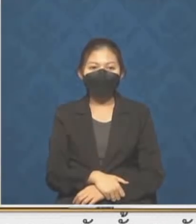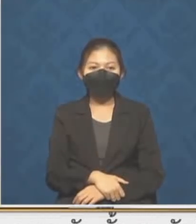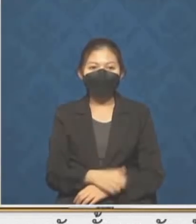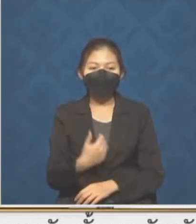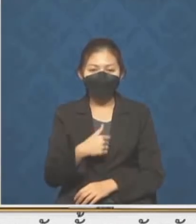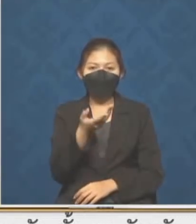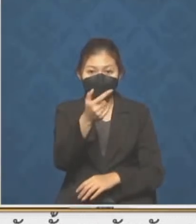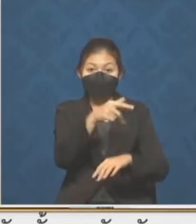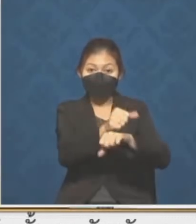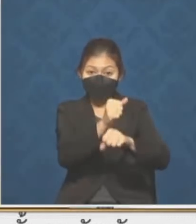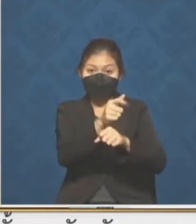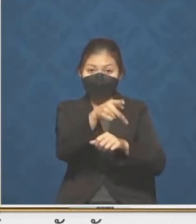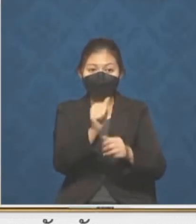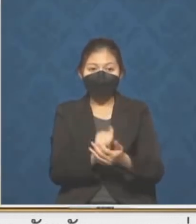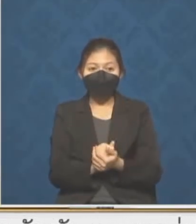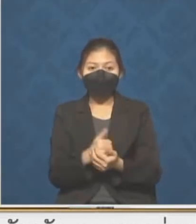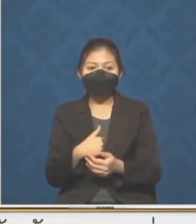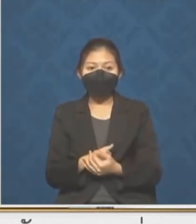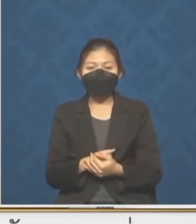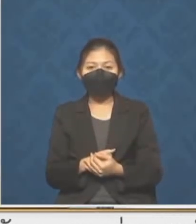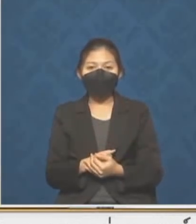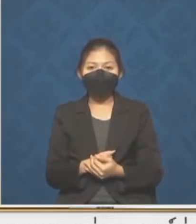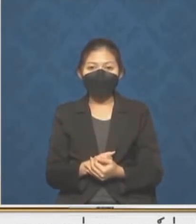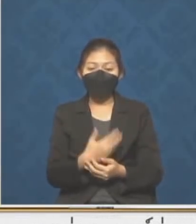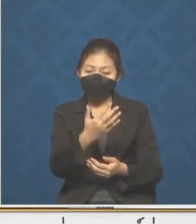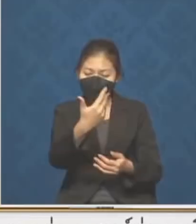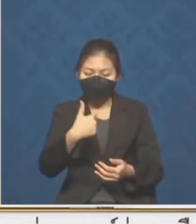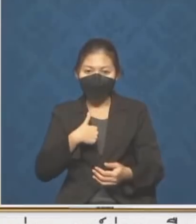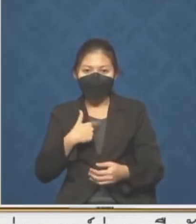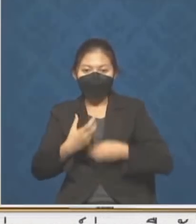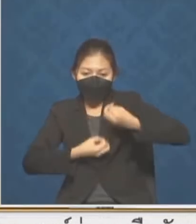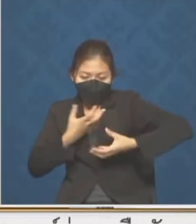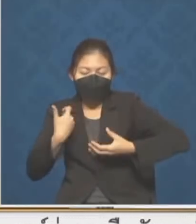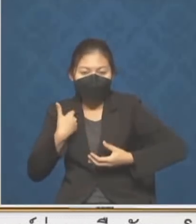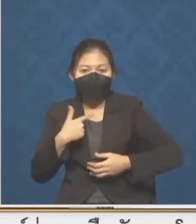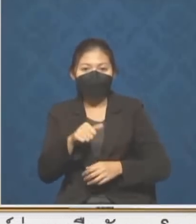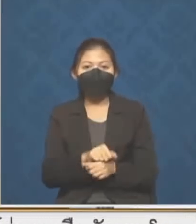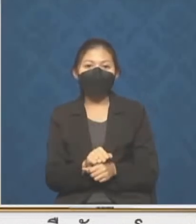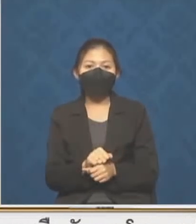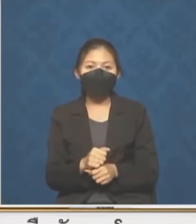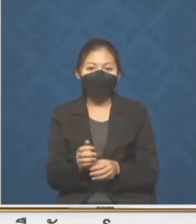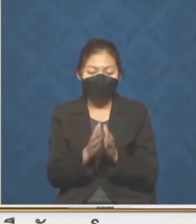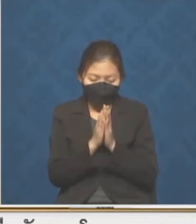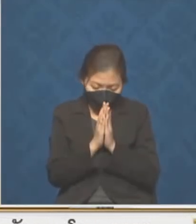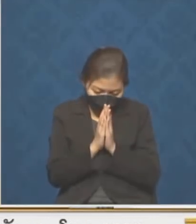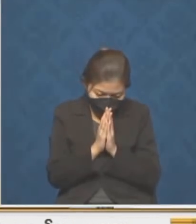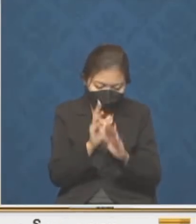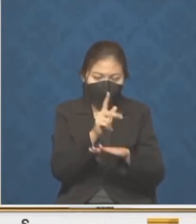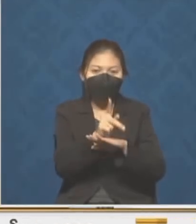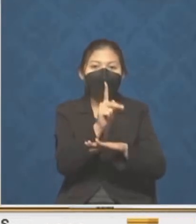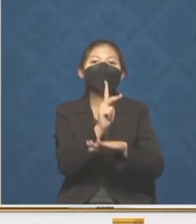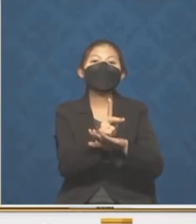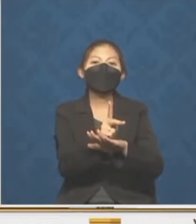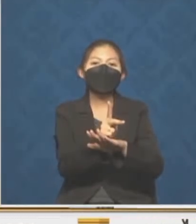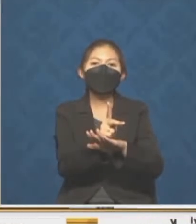มฮะถ้าท่านกล้าดีผมก็จะทาผนังกับท่านผมจะบอกเลยนะฮะผมกราบขอบคุณท่านประธานสภา